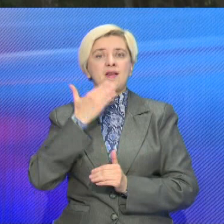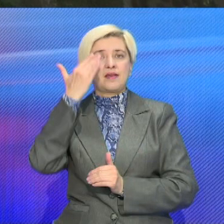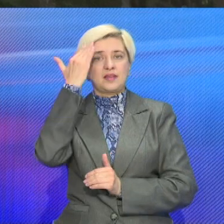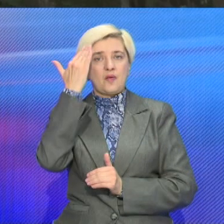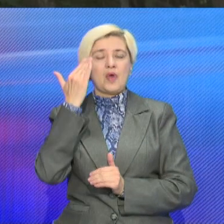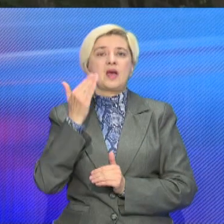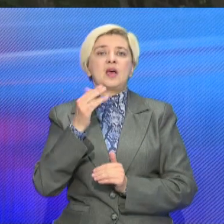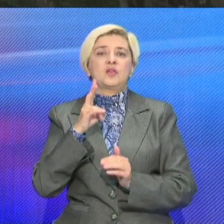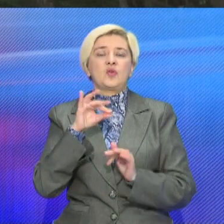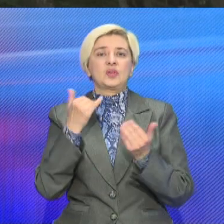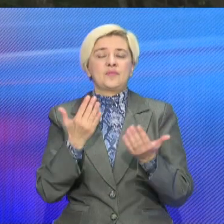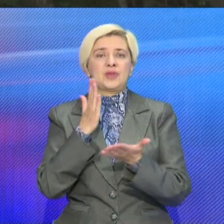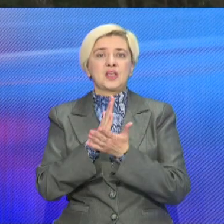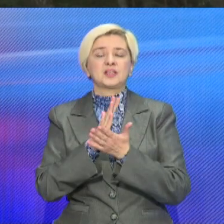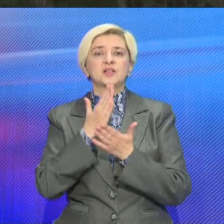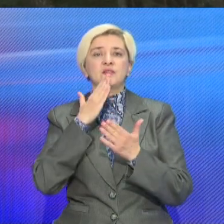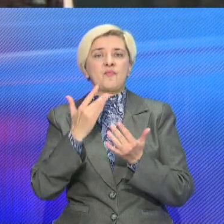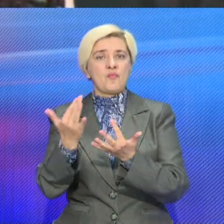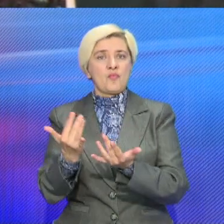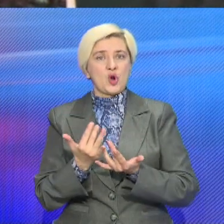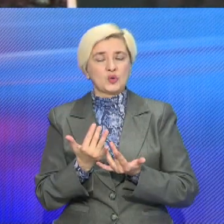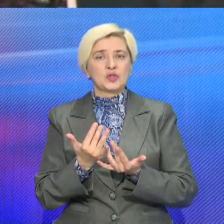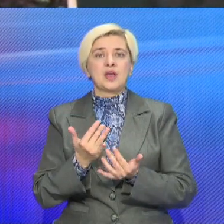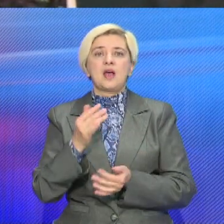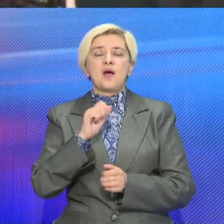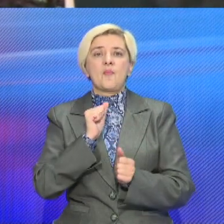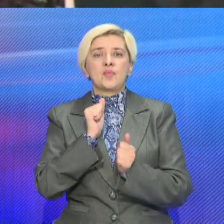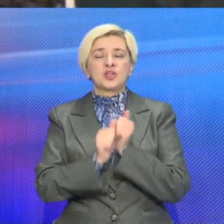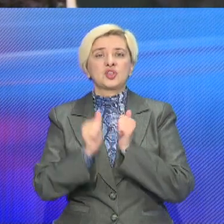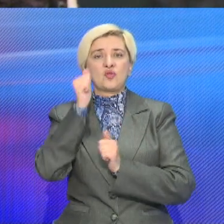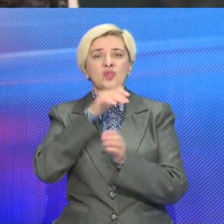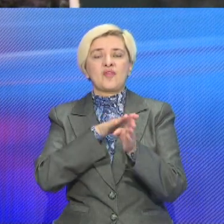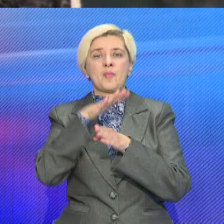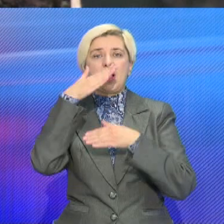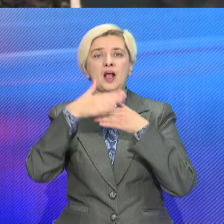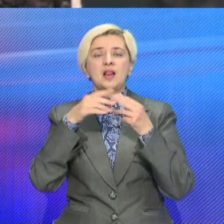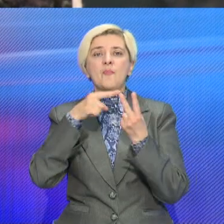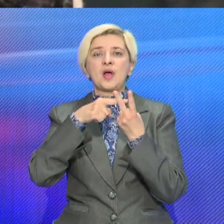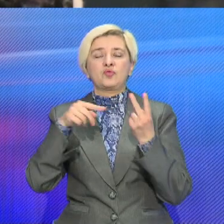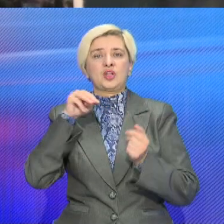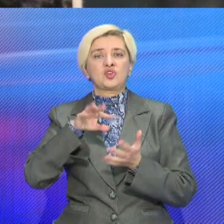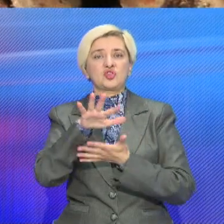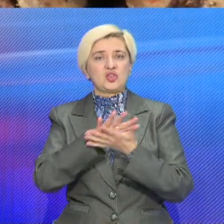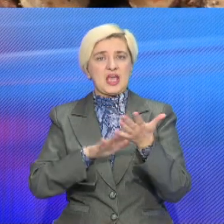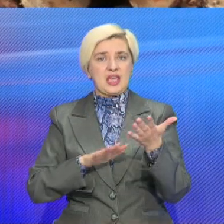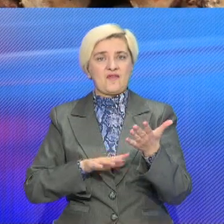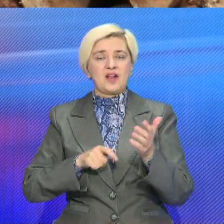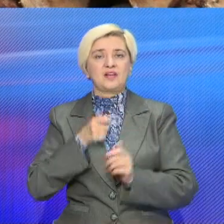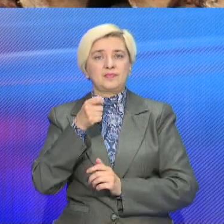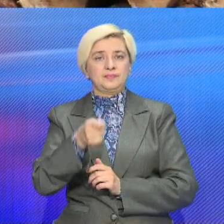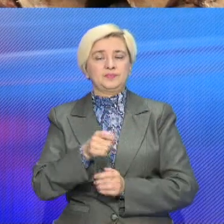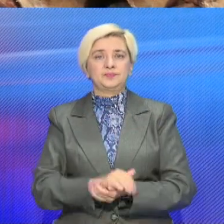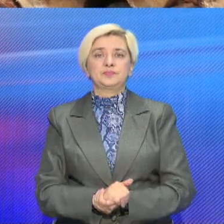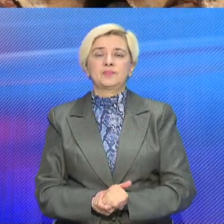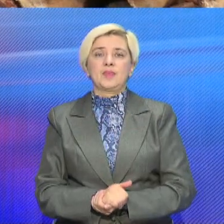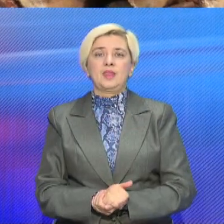их. По статистике, каждый лесгаз в области штогод выполняет около 1500 заявок от насельництва. Это наши